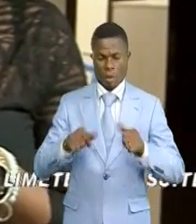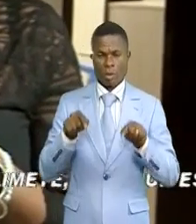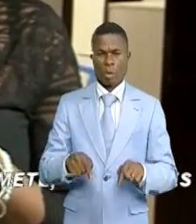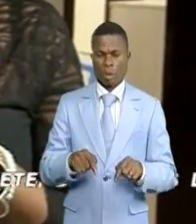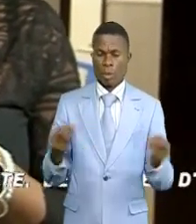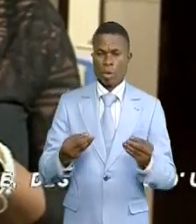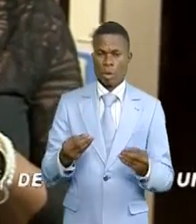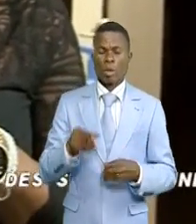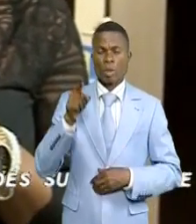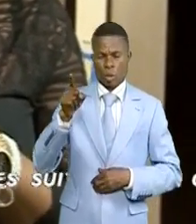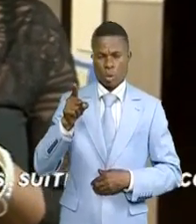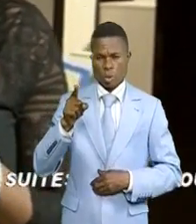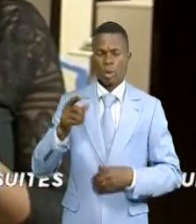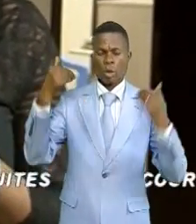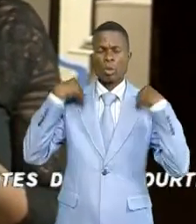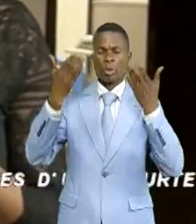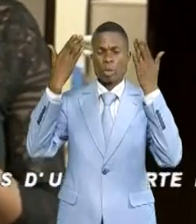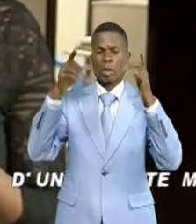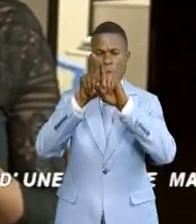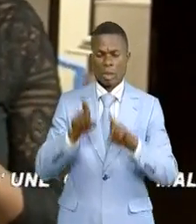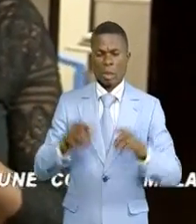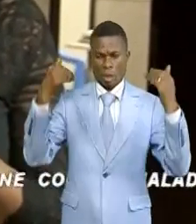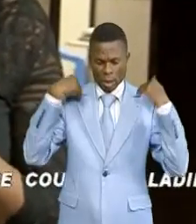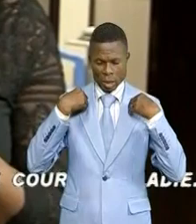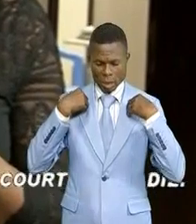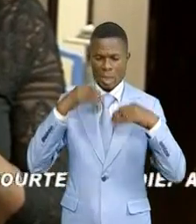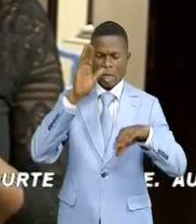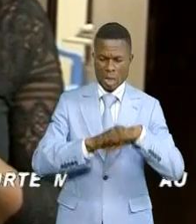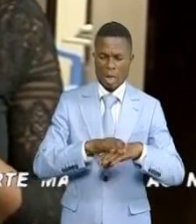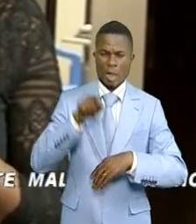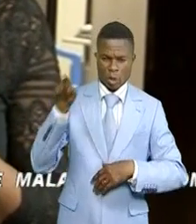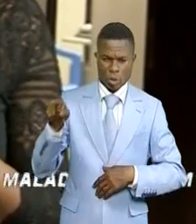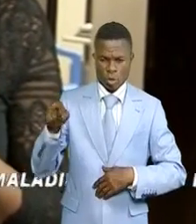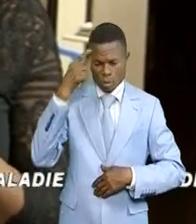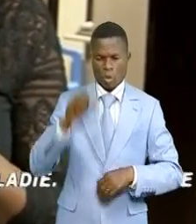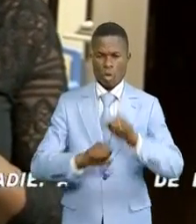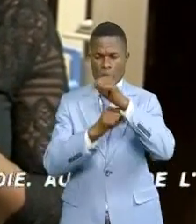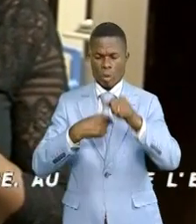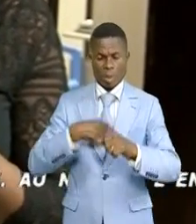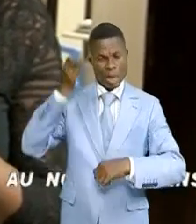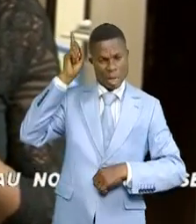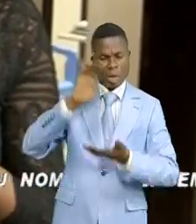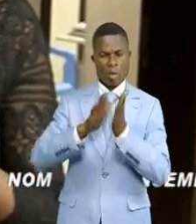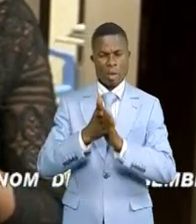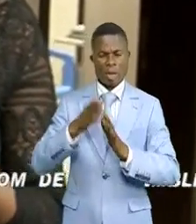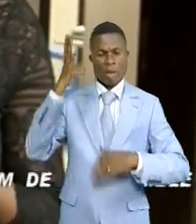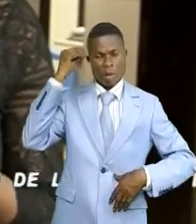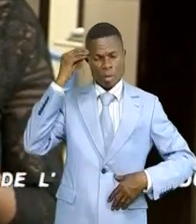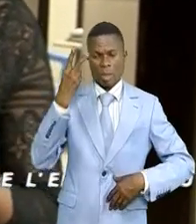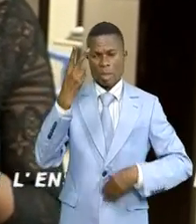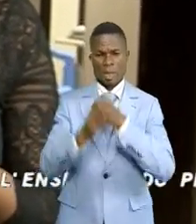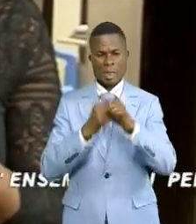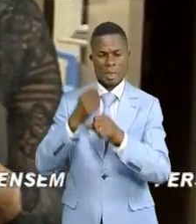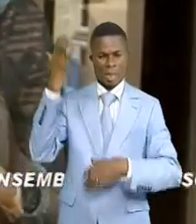c'est grâce au Seigneur, mais le Seigneur est passé par le DG. Je suis tombée malade il y a 2 ans